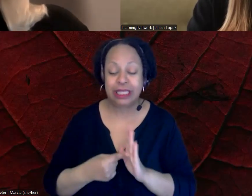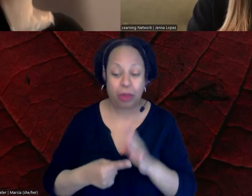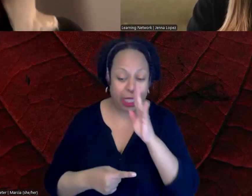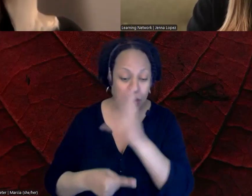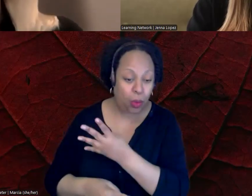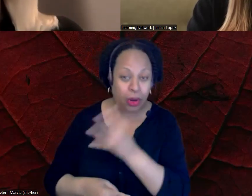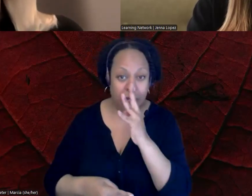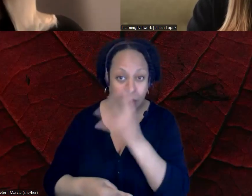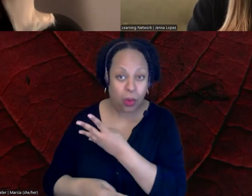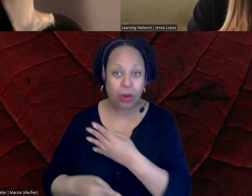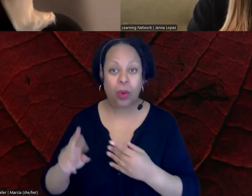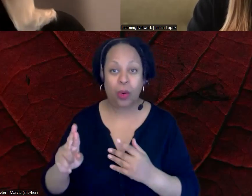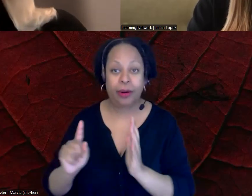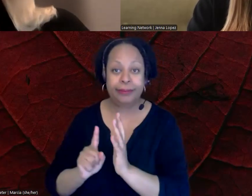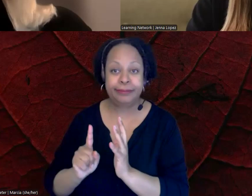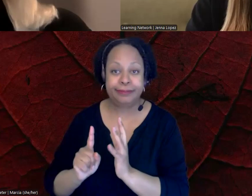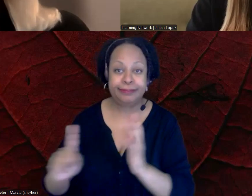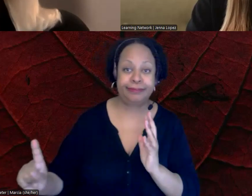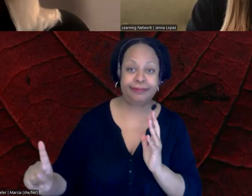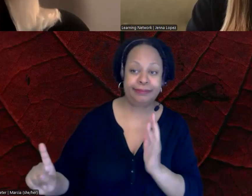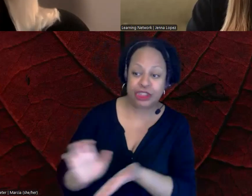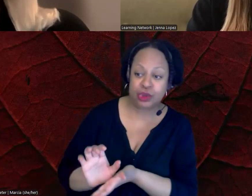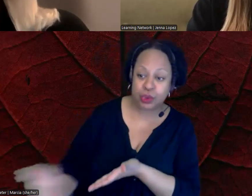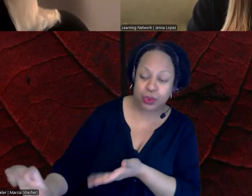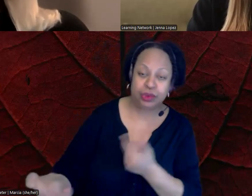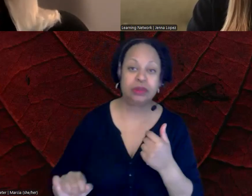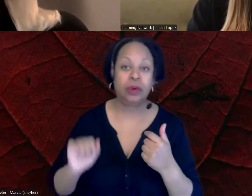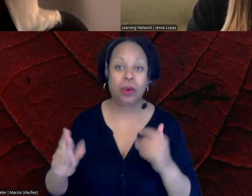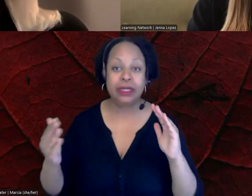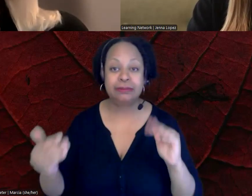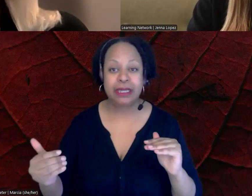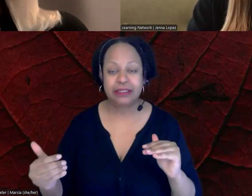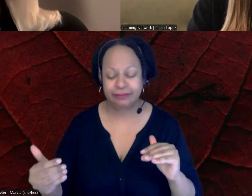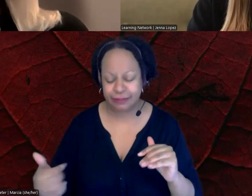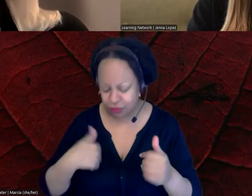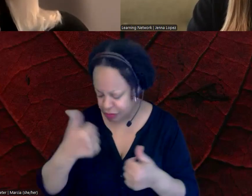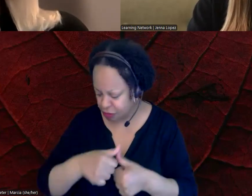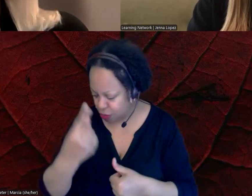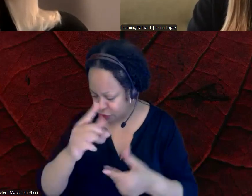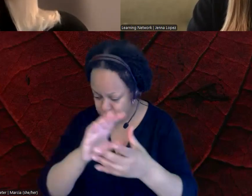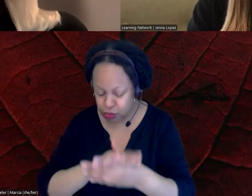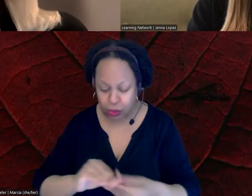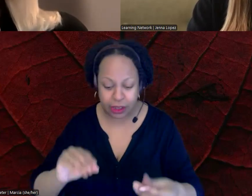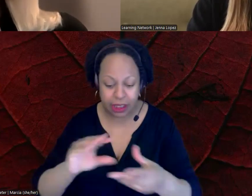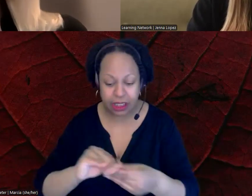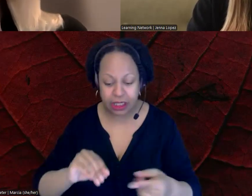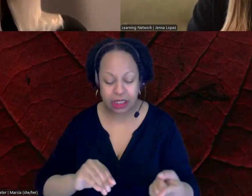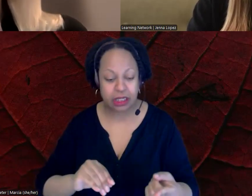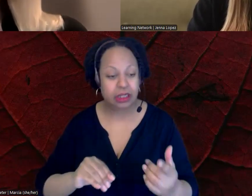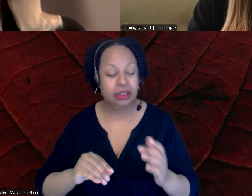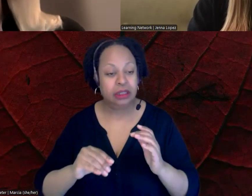déshumanisation qui se fait parce qu'on a été ignoré, on a été exclu. Et justement, il y avait un récit, une